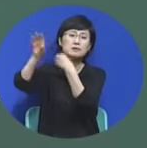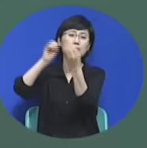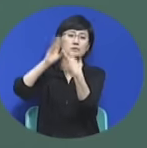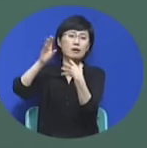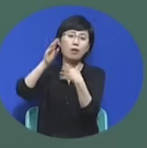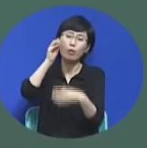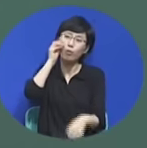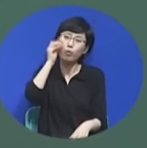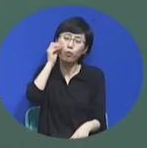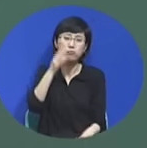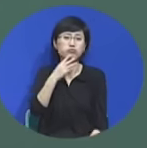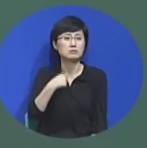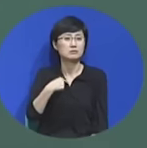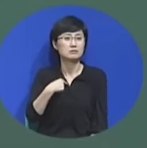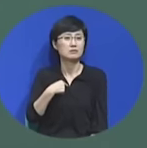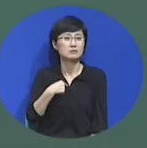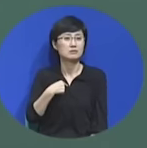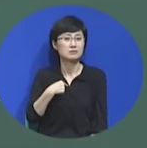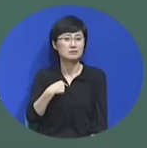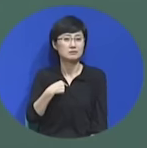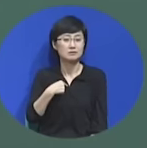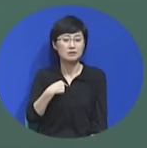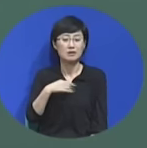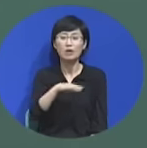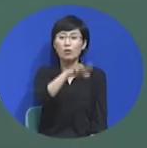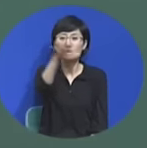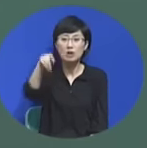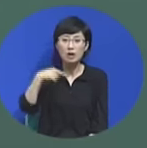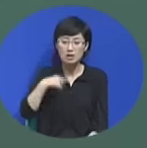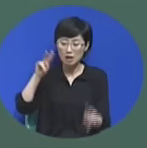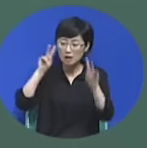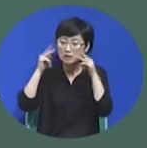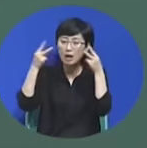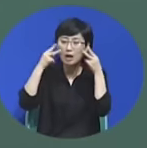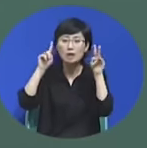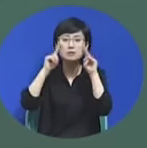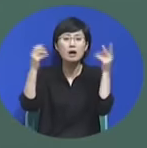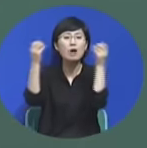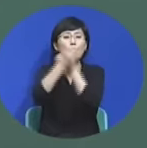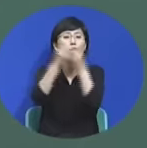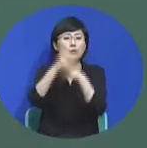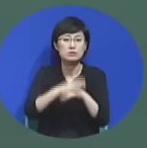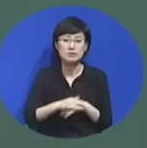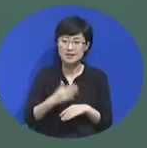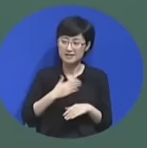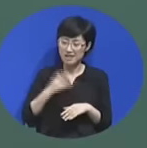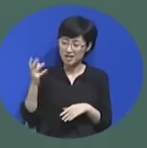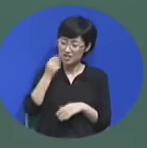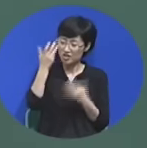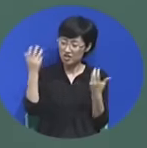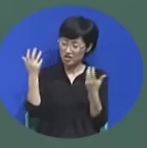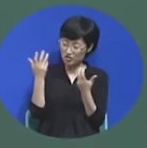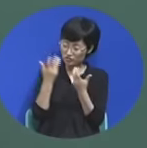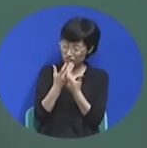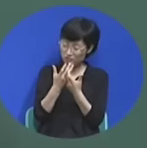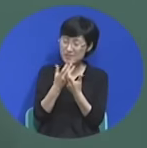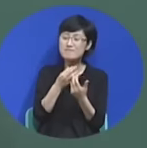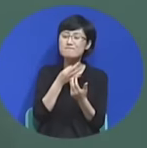是神赐给的应允. 여러분, 우리가 많이 착하고 하고 있다니까요. 我们有这样的错觉. 하나 성령의 열매 맺어야지.